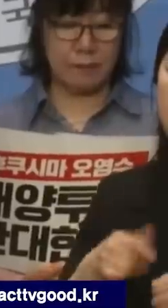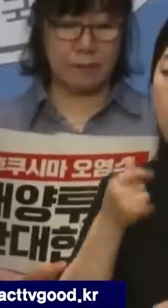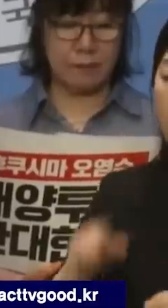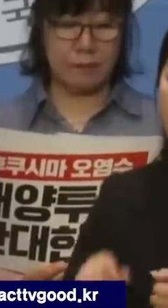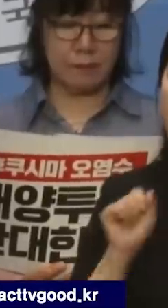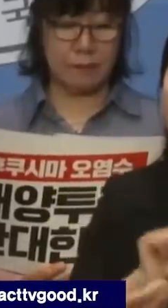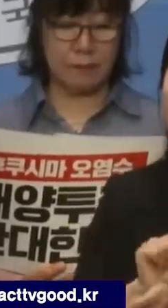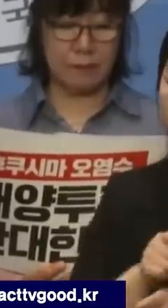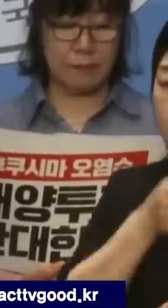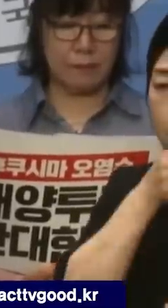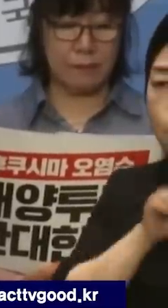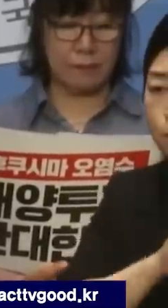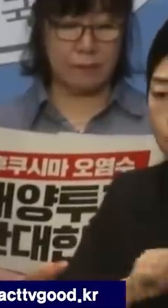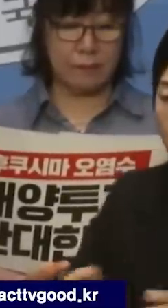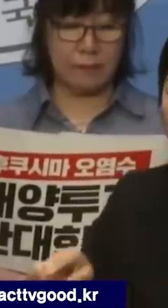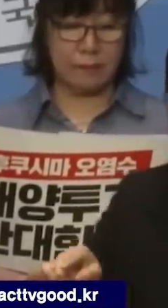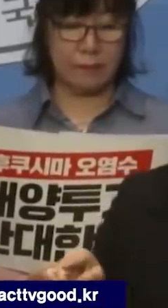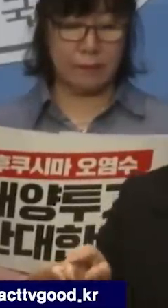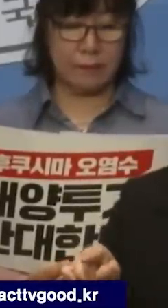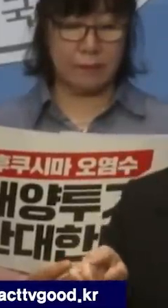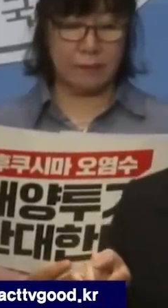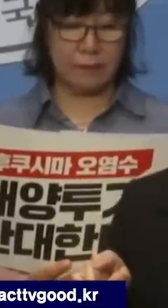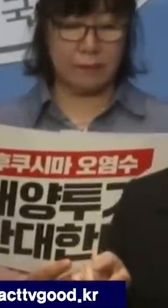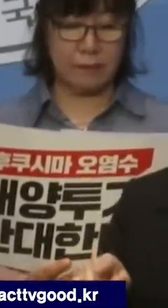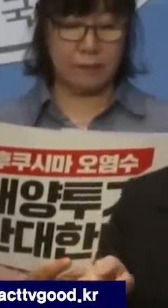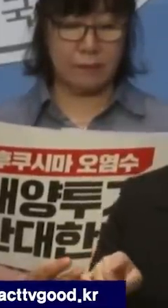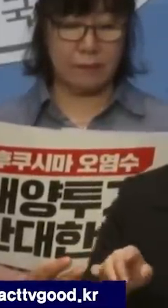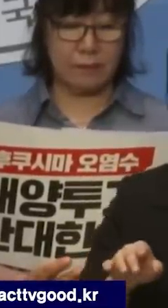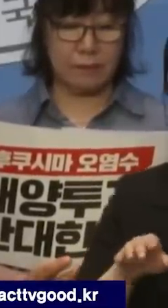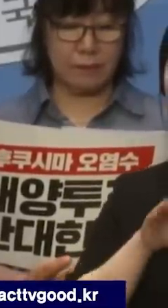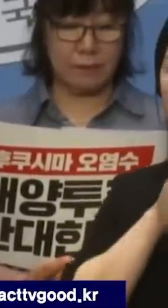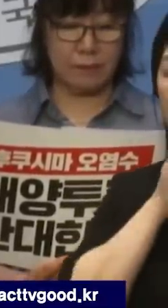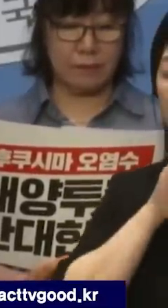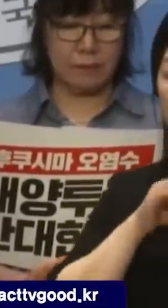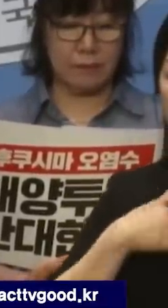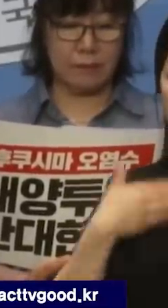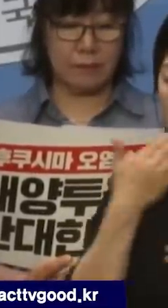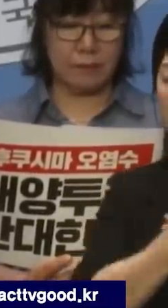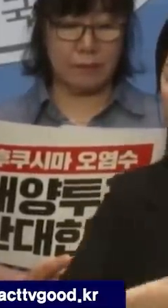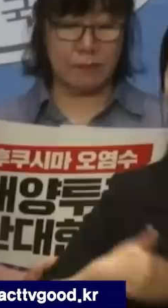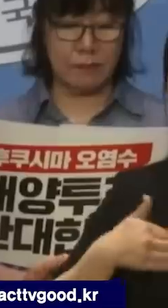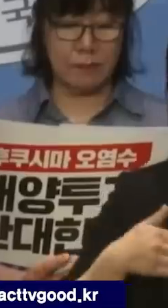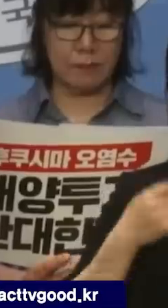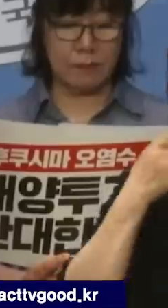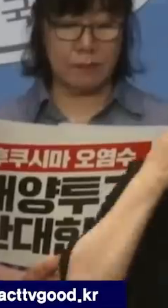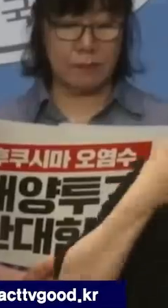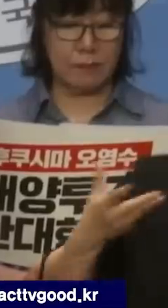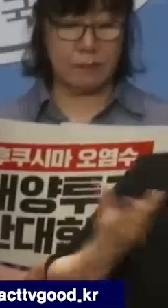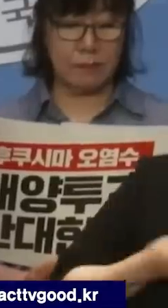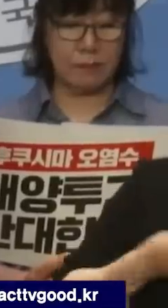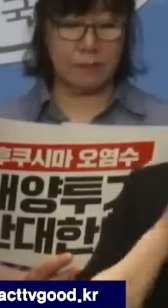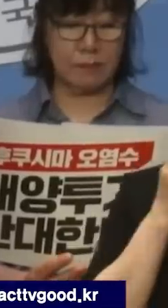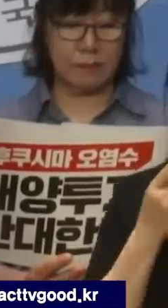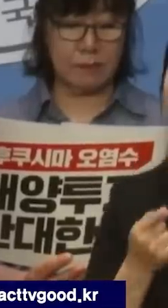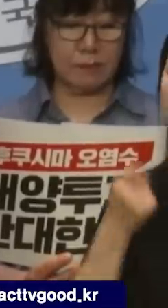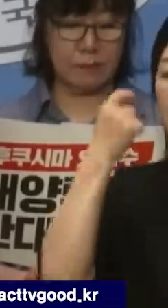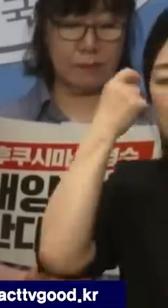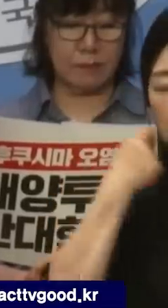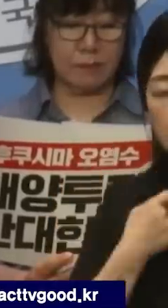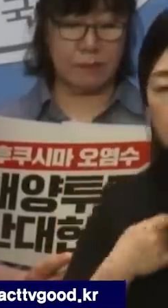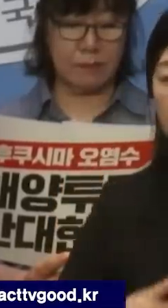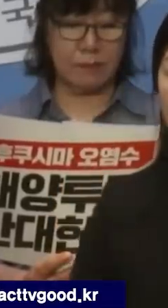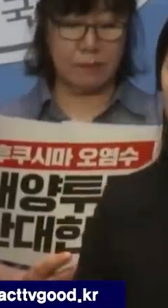오염수를 버린다고 하니 참 정말이지 제 몸에 독금을 뿌리는 것처럼